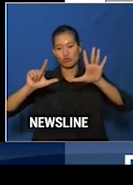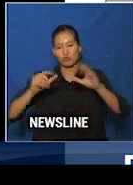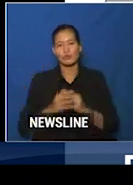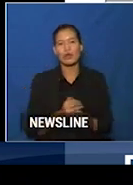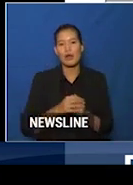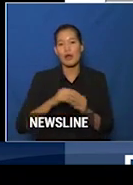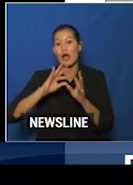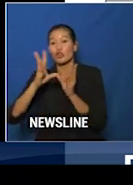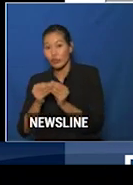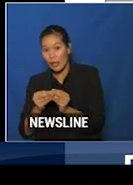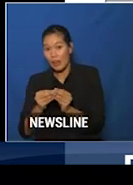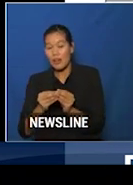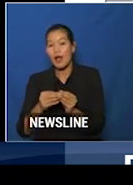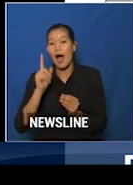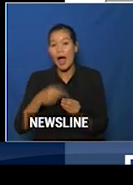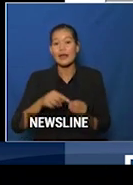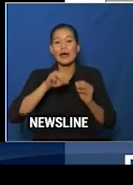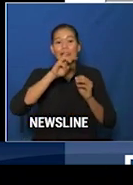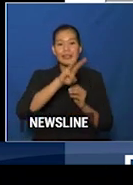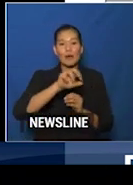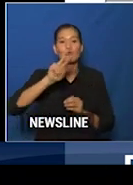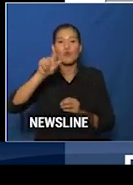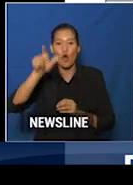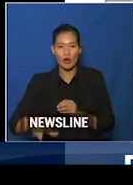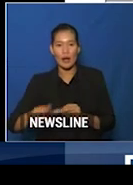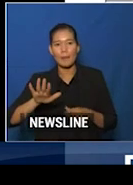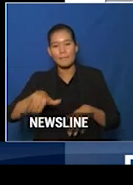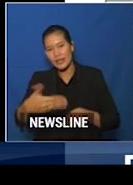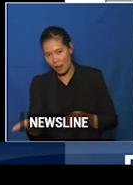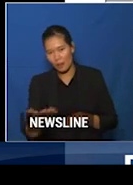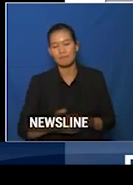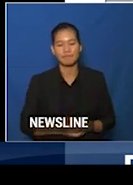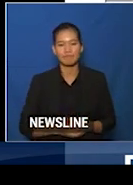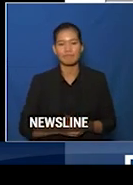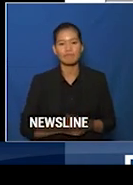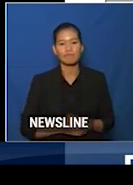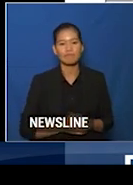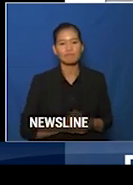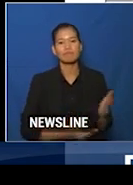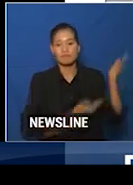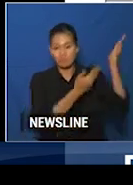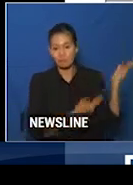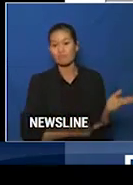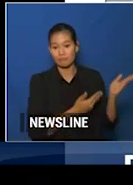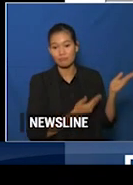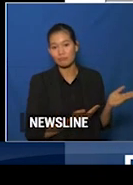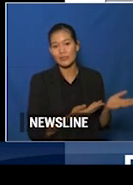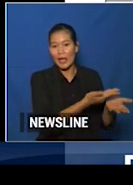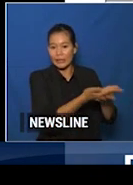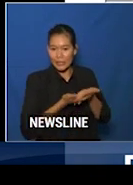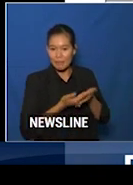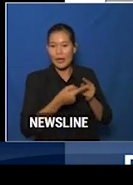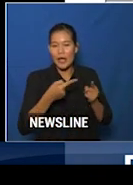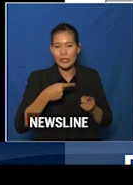kasus yang meninggal menjadi 32 orang ini adalah catatan-catatan yang kita dapatkan dari